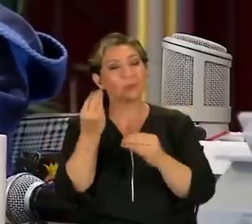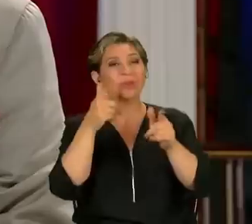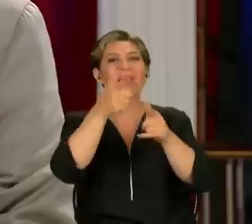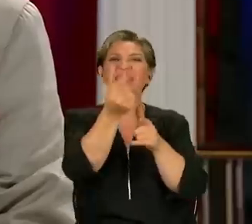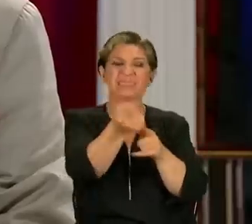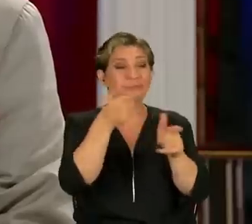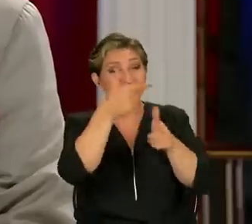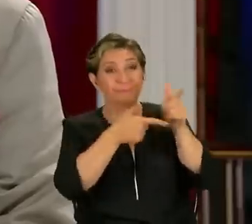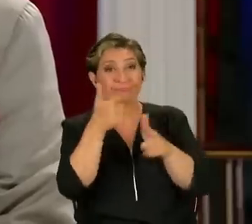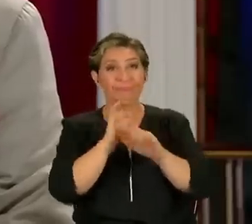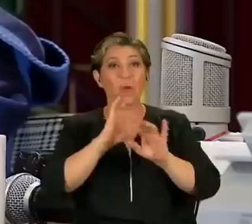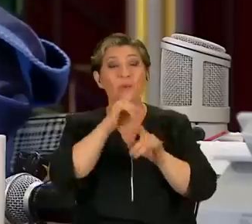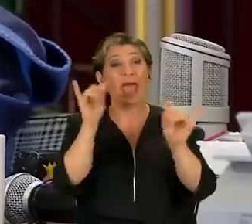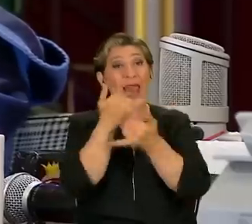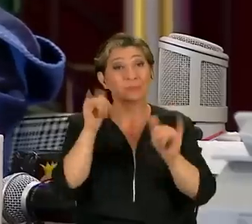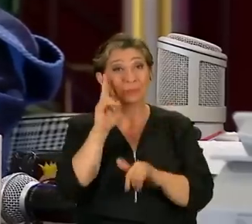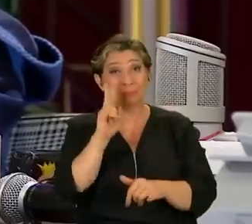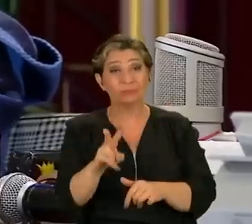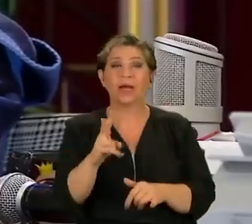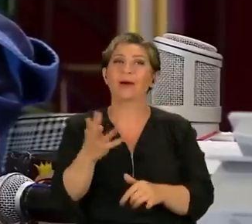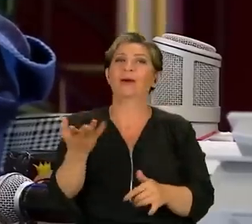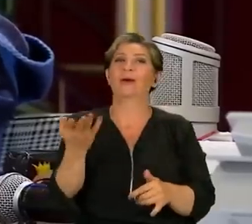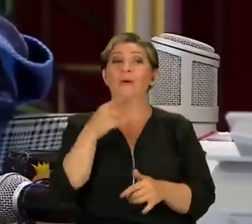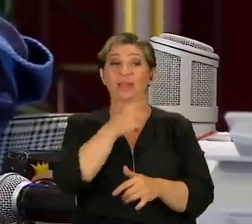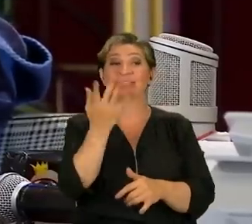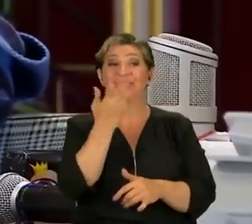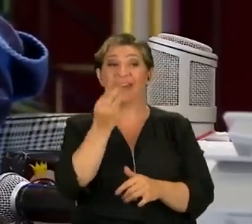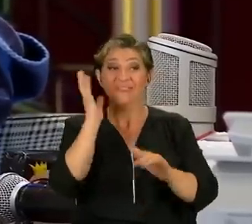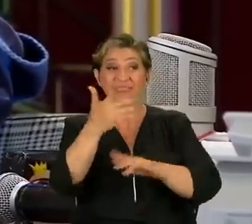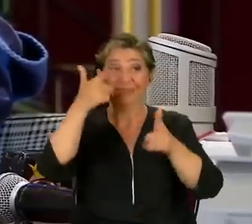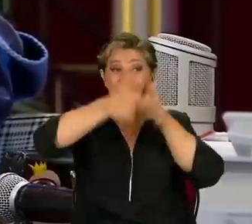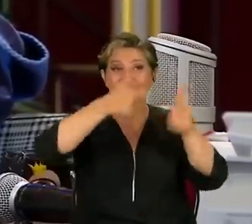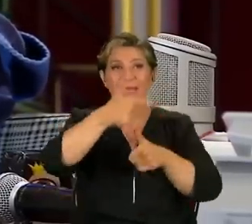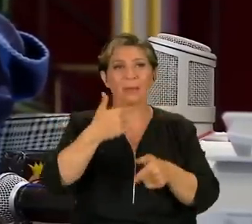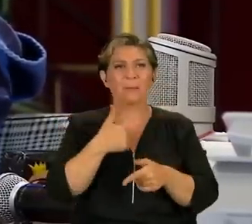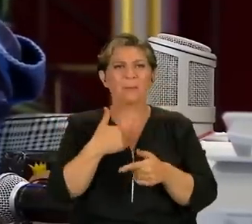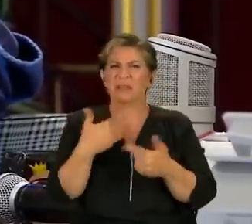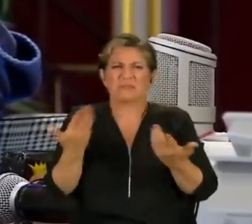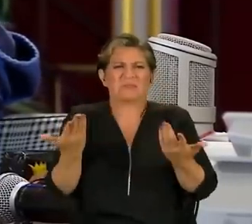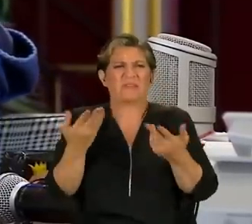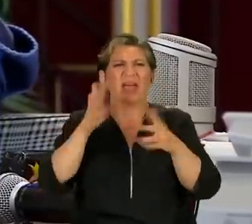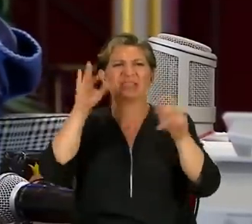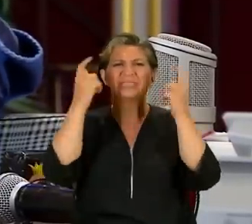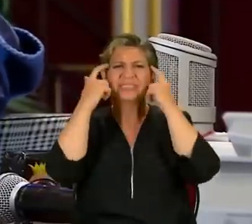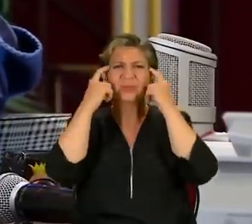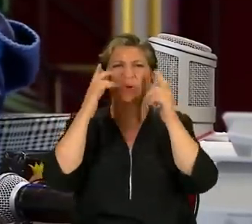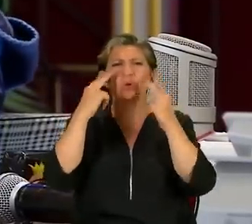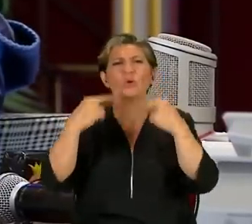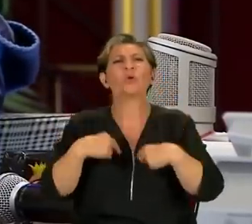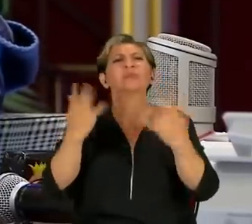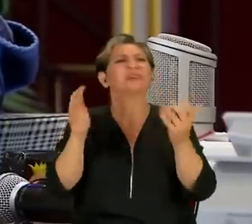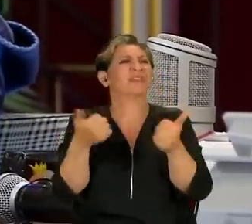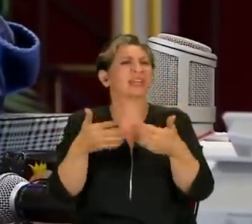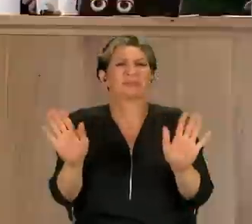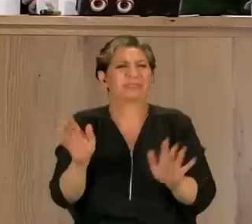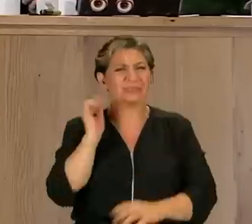Hani orada çok eğlenince dedim ki yani evet, onları daha fazla görün. Benim artık beni tanıyorlar. Görünmesem de